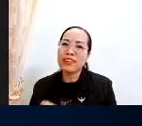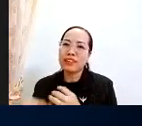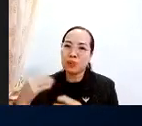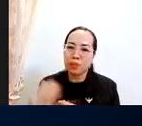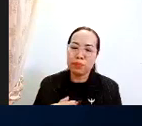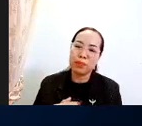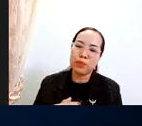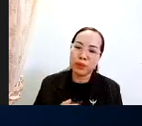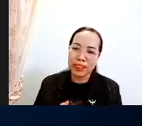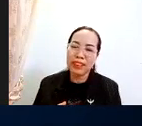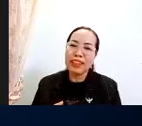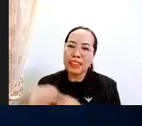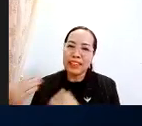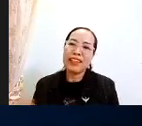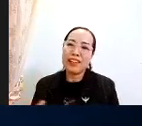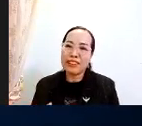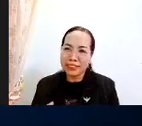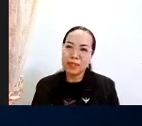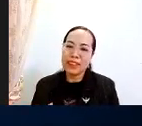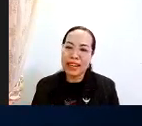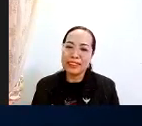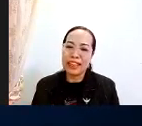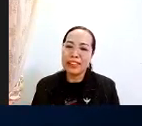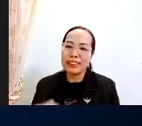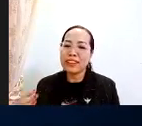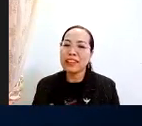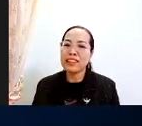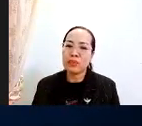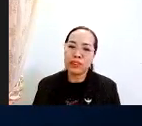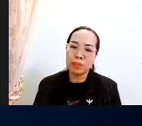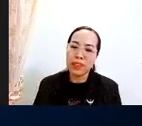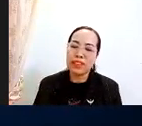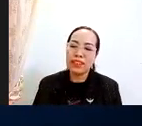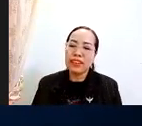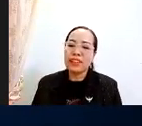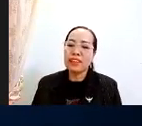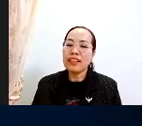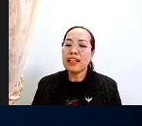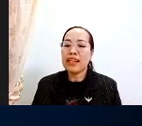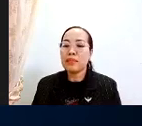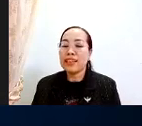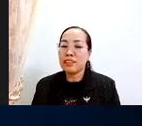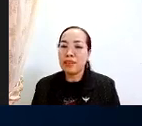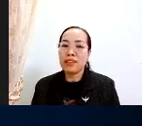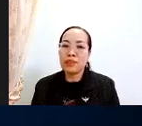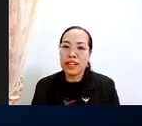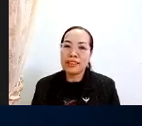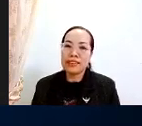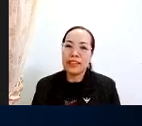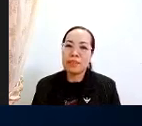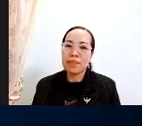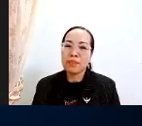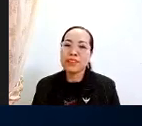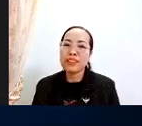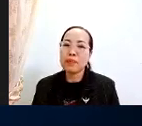cháy của dương từ tua ban phiệp chục cháy ngay cả chạy chìa mình khàn chà chẳng cứ nói chùm nói tí pì cứ đa tam cái đây sập bần khuôn ai